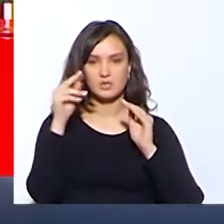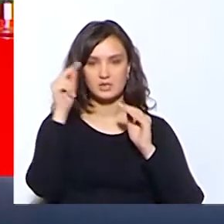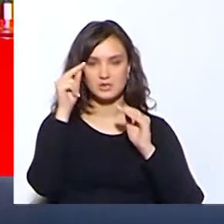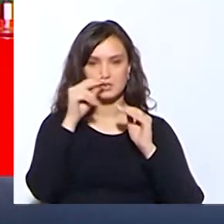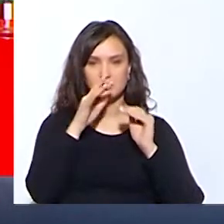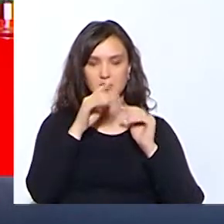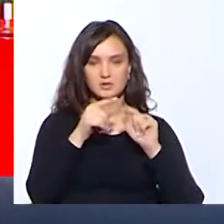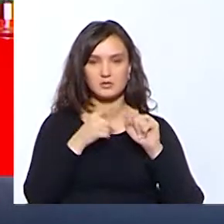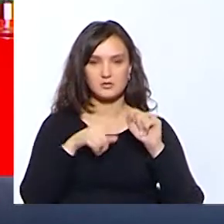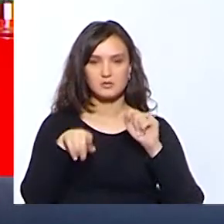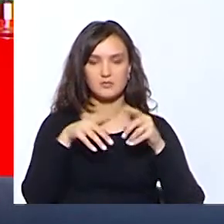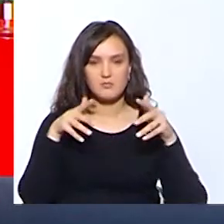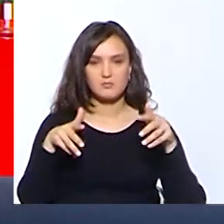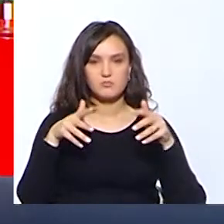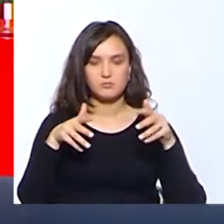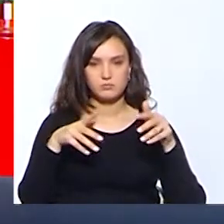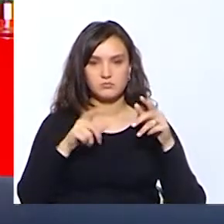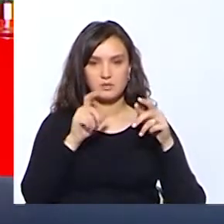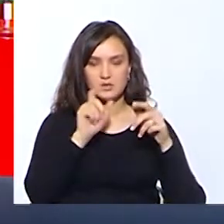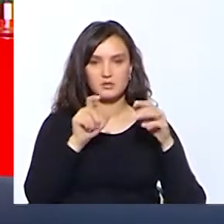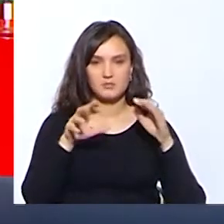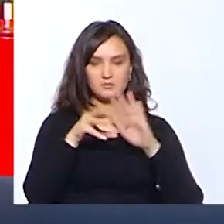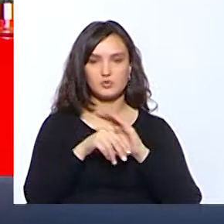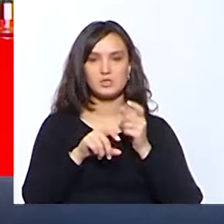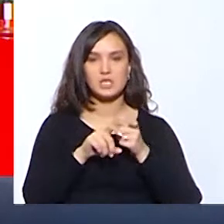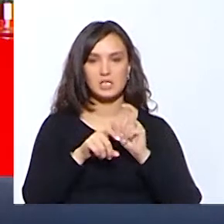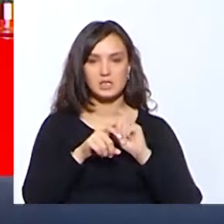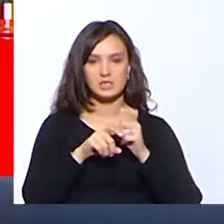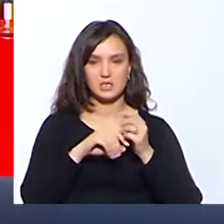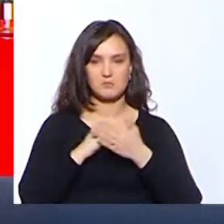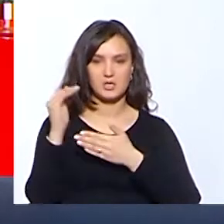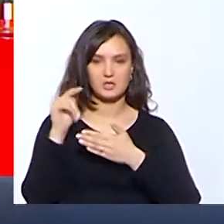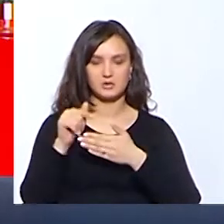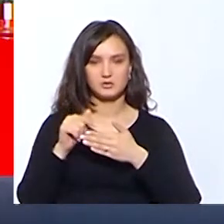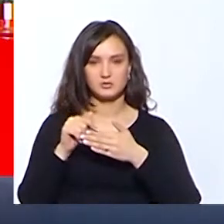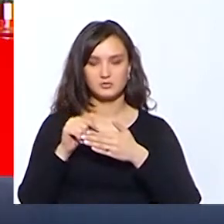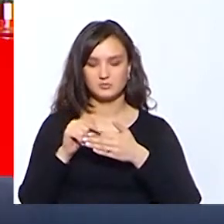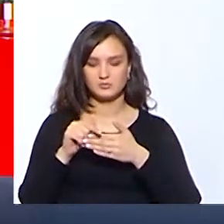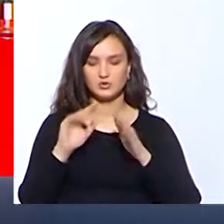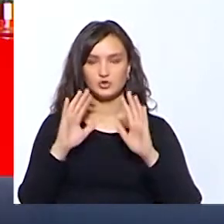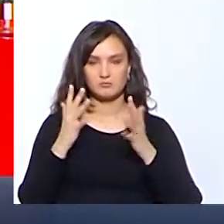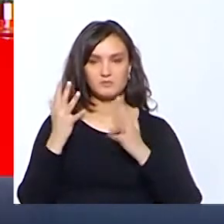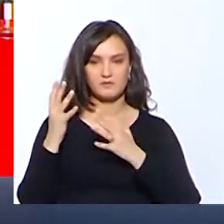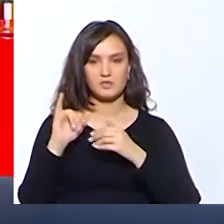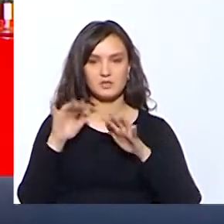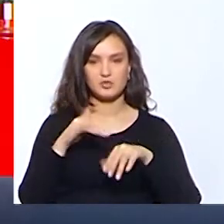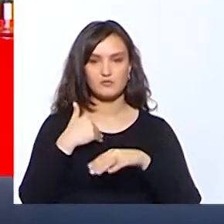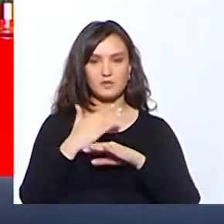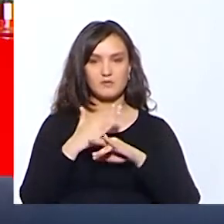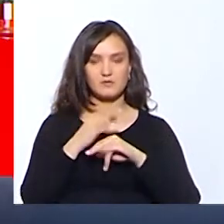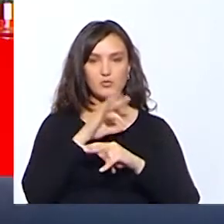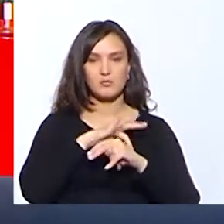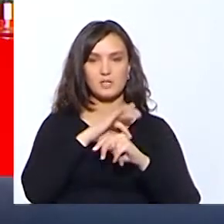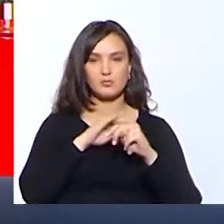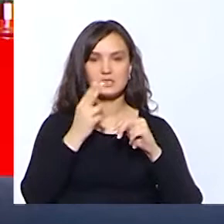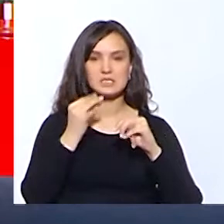ასაკის, ჭარბიწონის და სიმსუქნის მატარებელ ადამიანებში ძალიან მაღალია იმ შემთხვევათა რიცხვი, სადაც ჩვენ გვაქვს